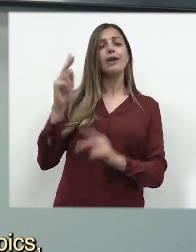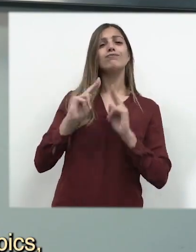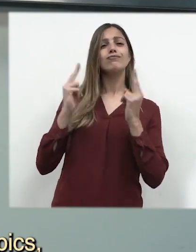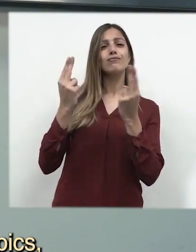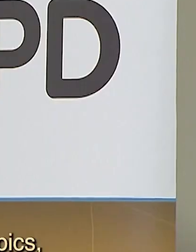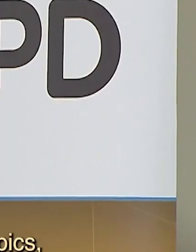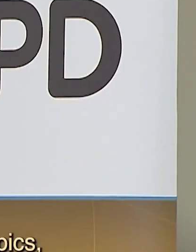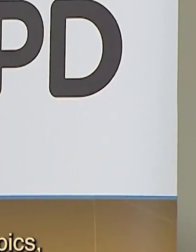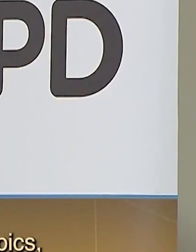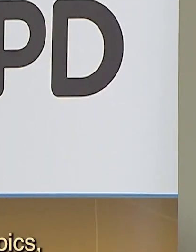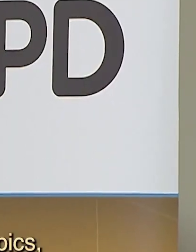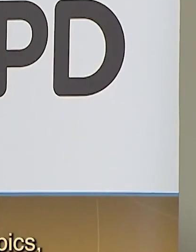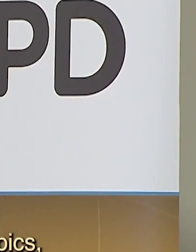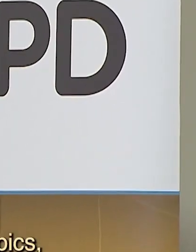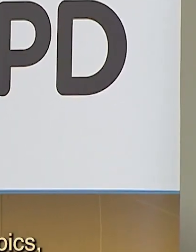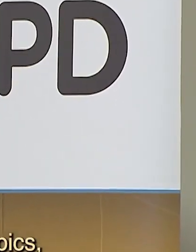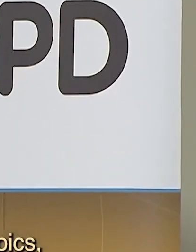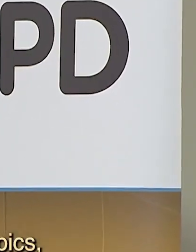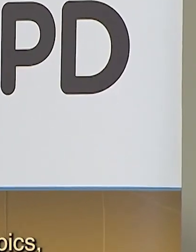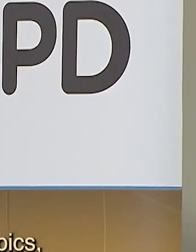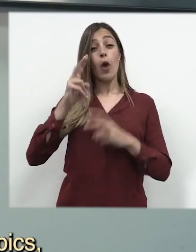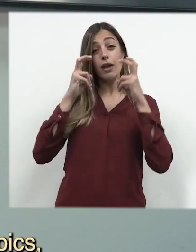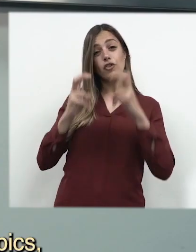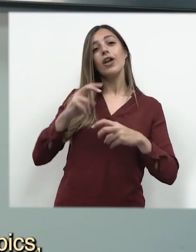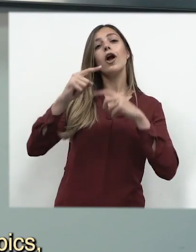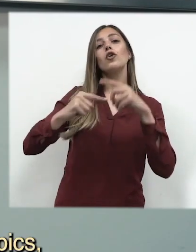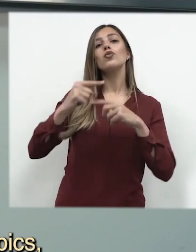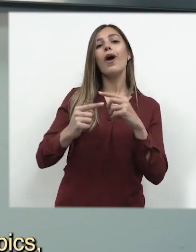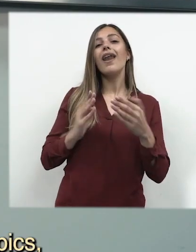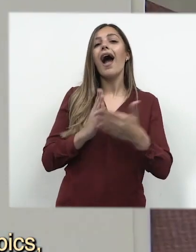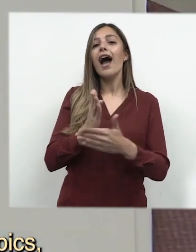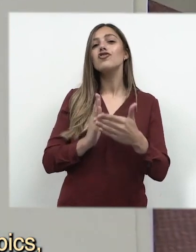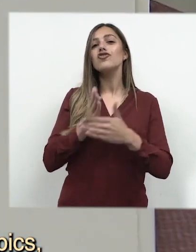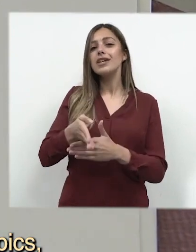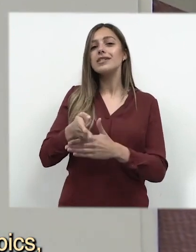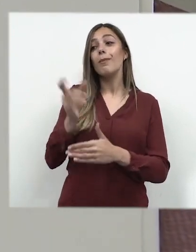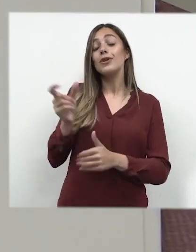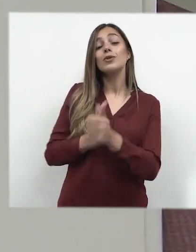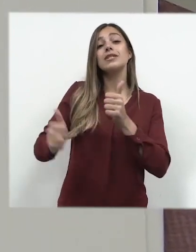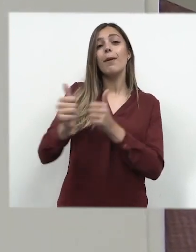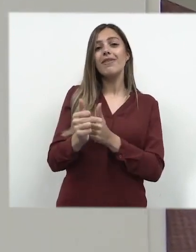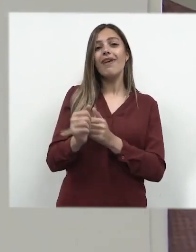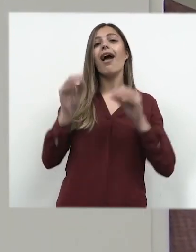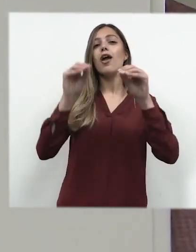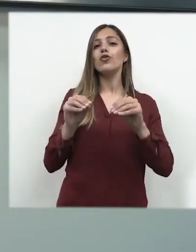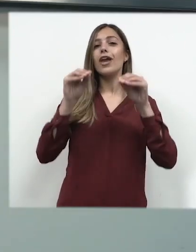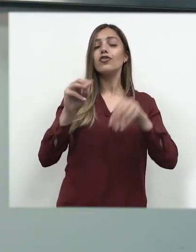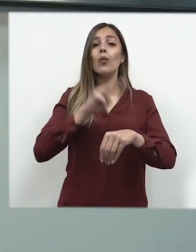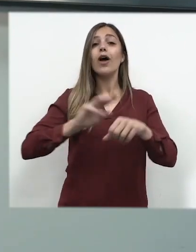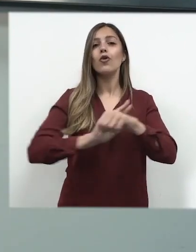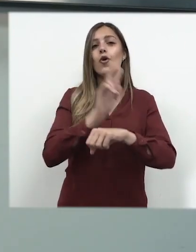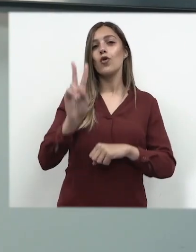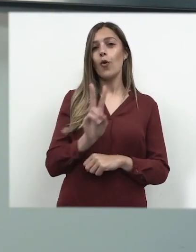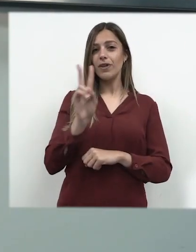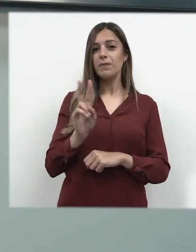il-juni ti riċerka diversi suġġetti fostom l-access li kelom il-personi id-disabilta l-edukazzjoni formali til